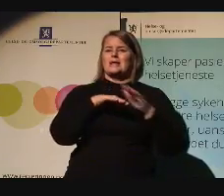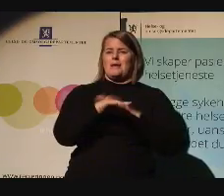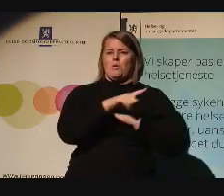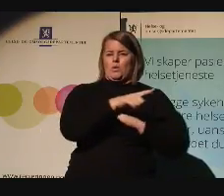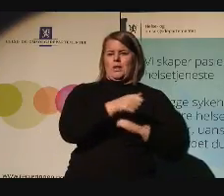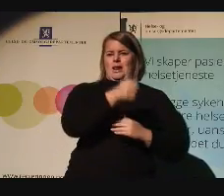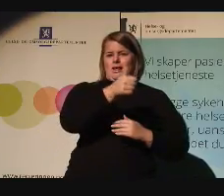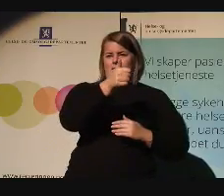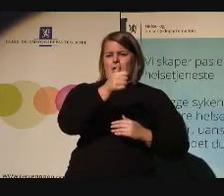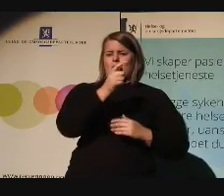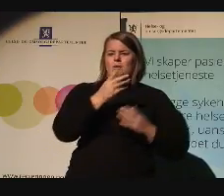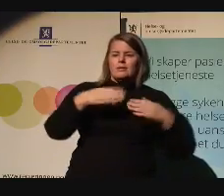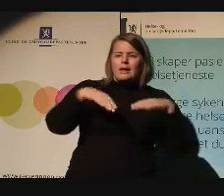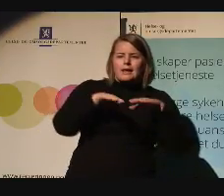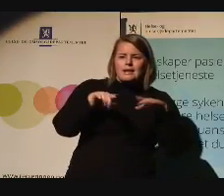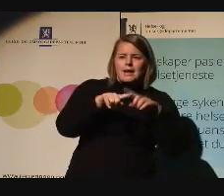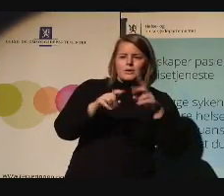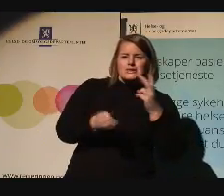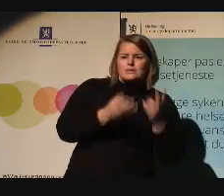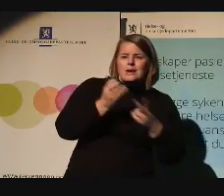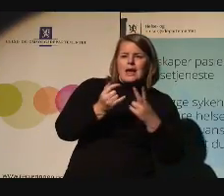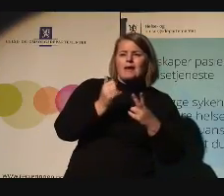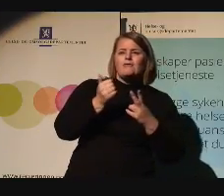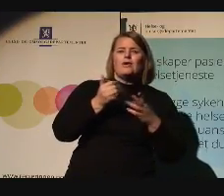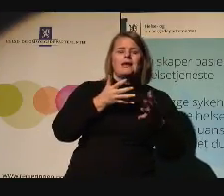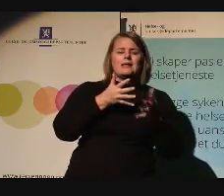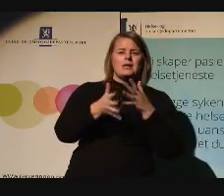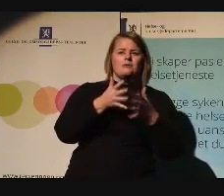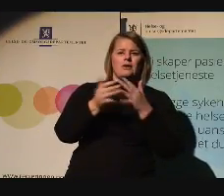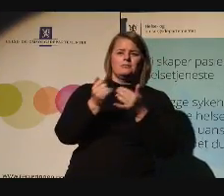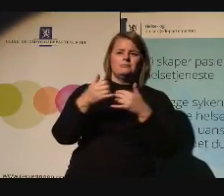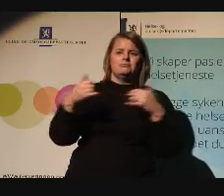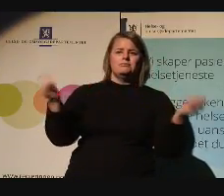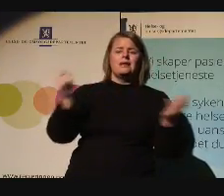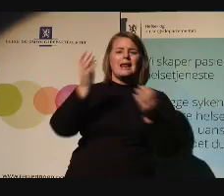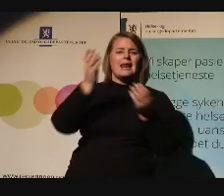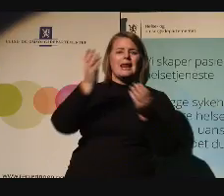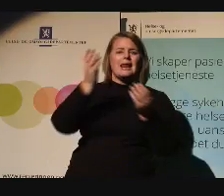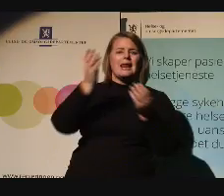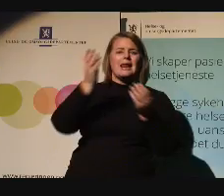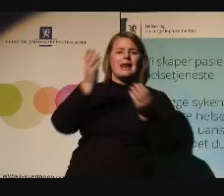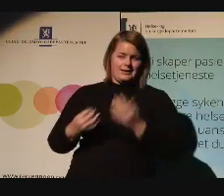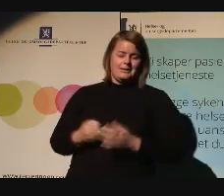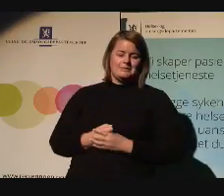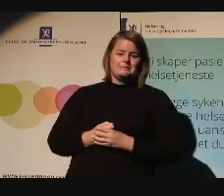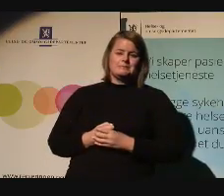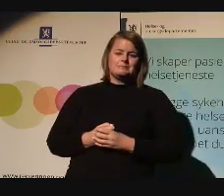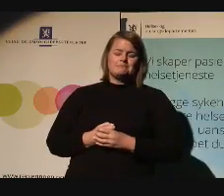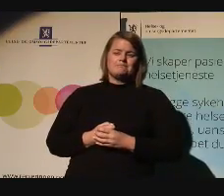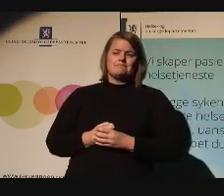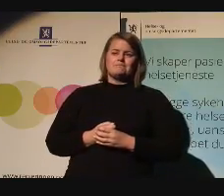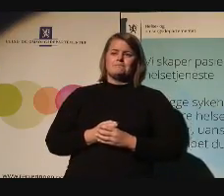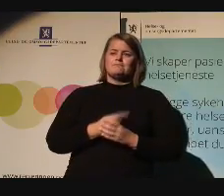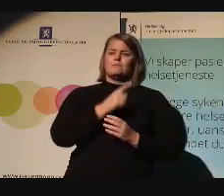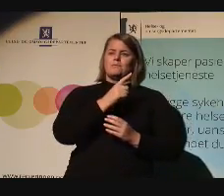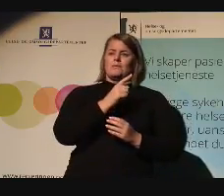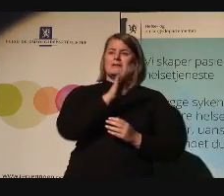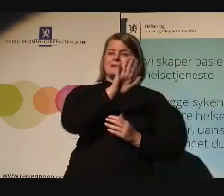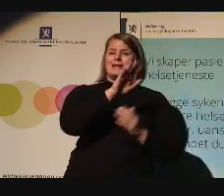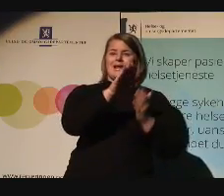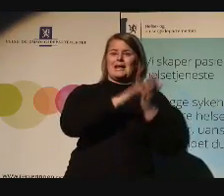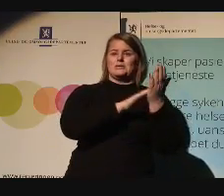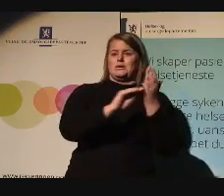lagt det rette for og stimulert gjennomføring av mange læringsnettverk. Hun presenterer også resultatene sine